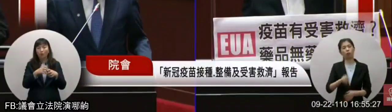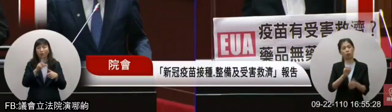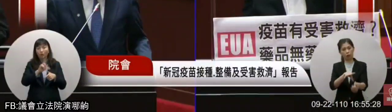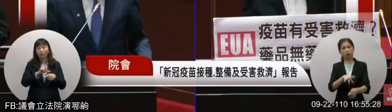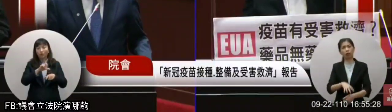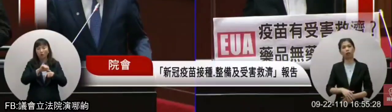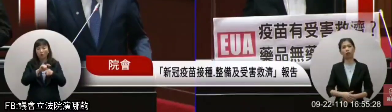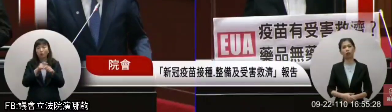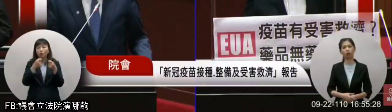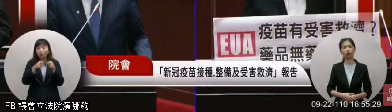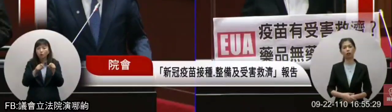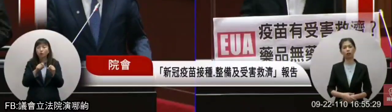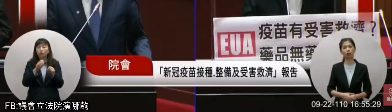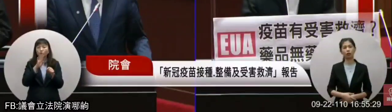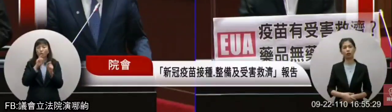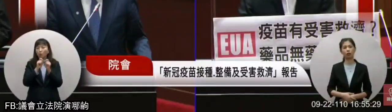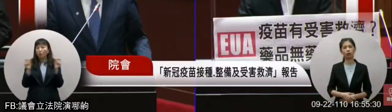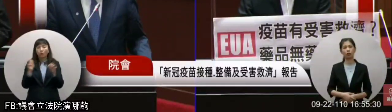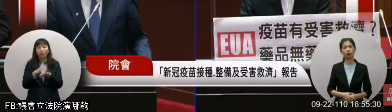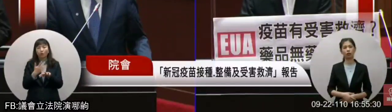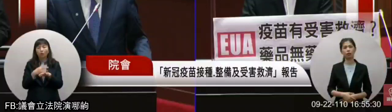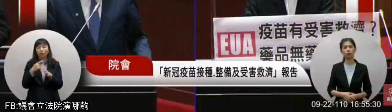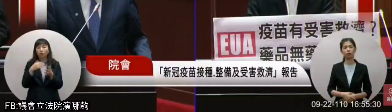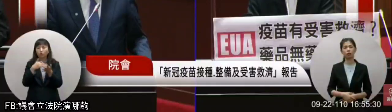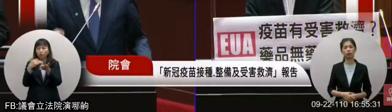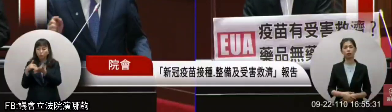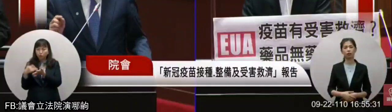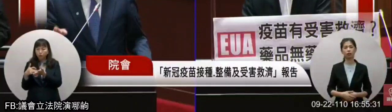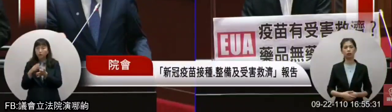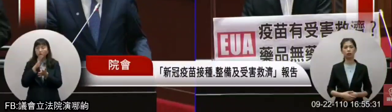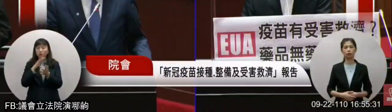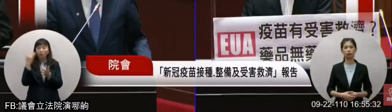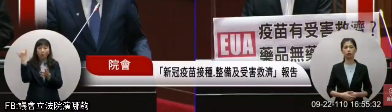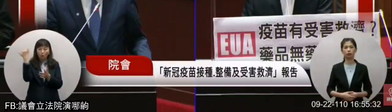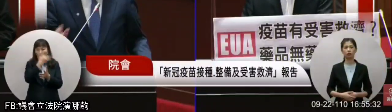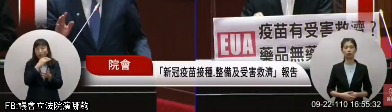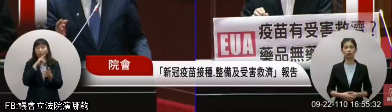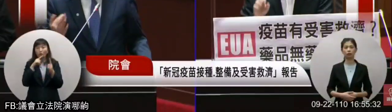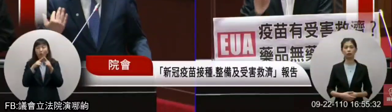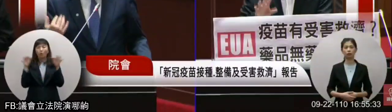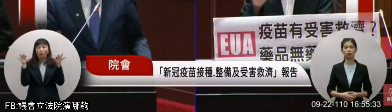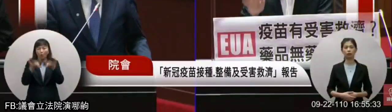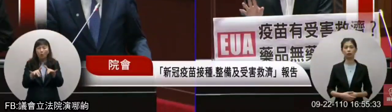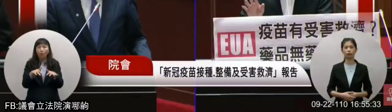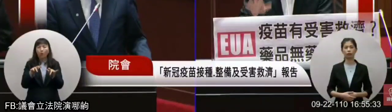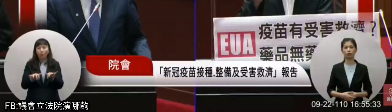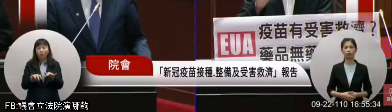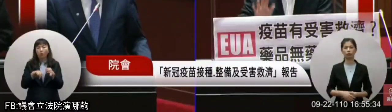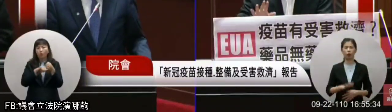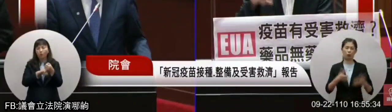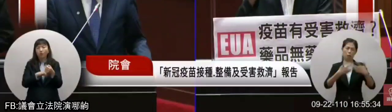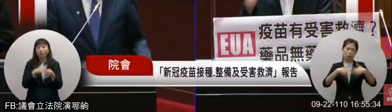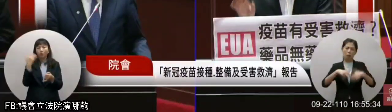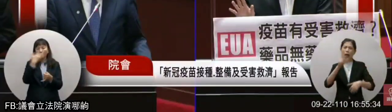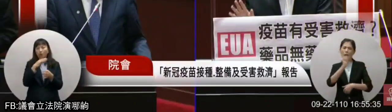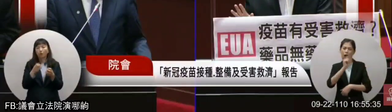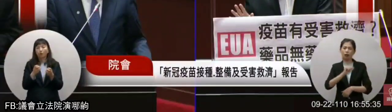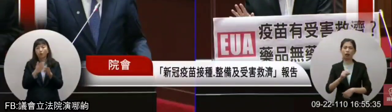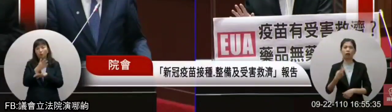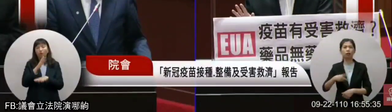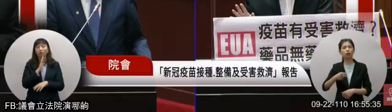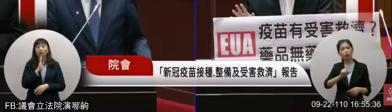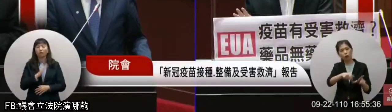间不多。都几次来讲，都是一个瞬间流量很大，那很快就 总是有，而且你到时候还要付他